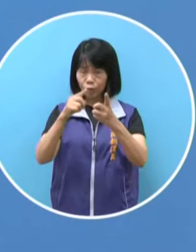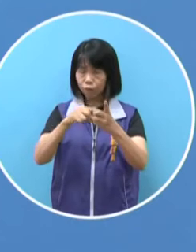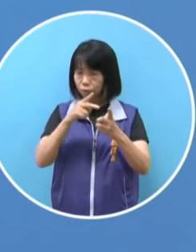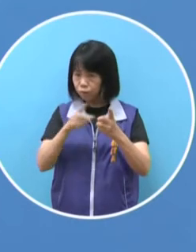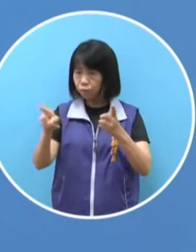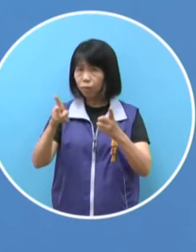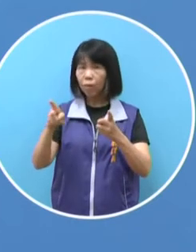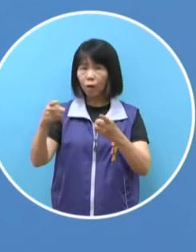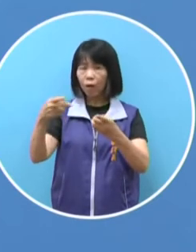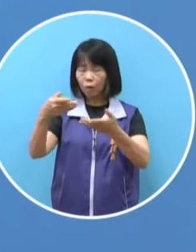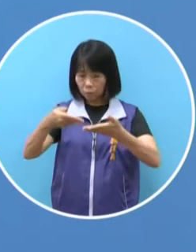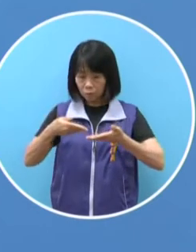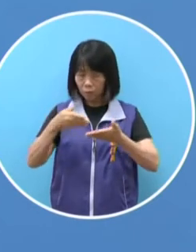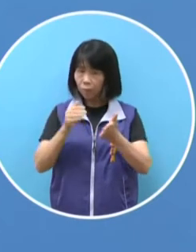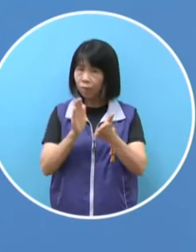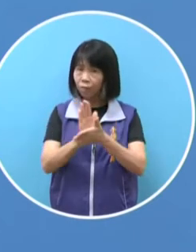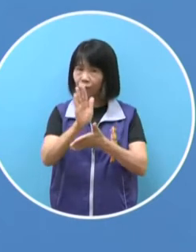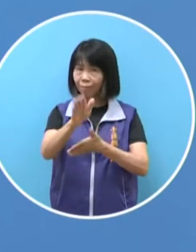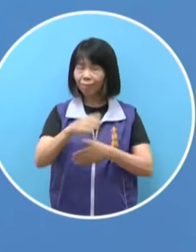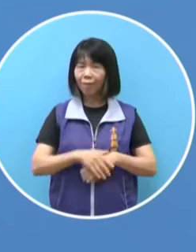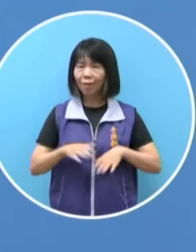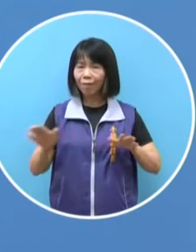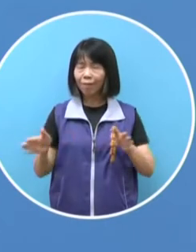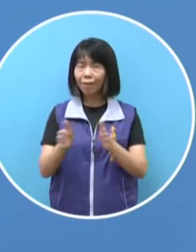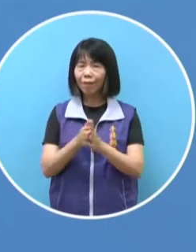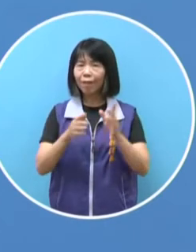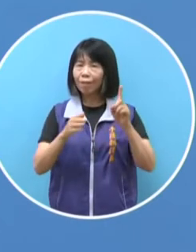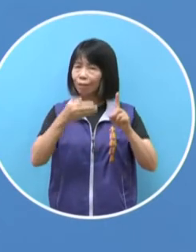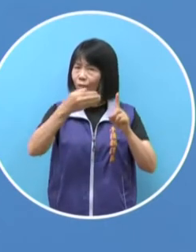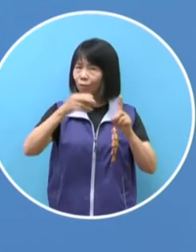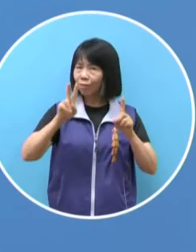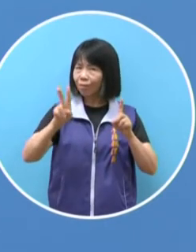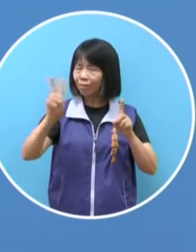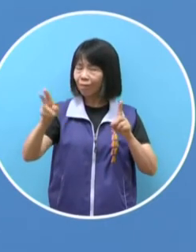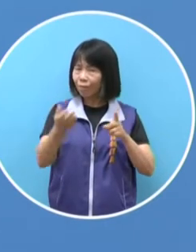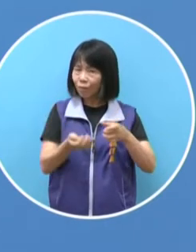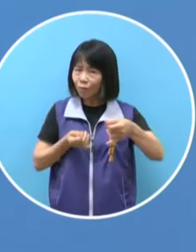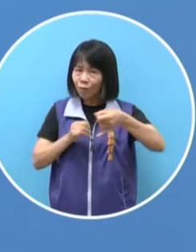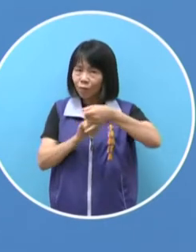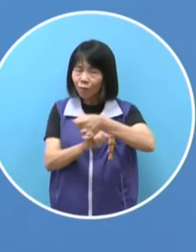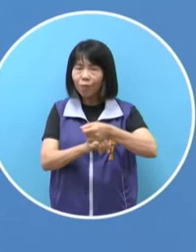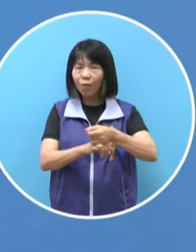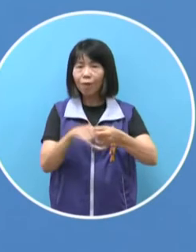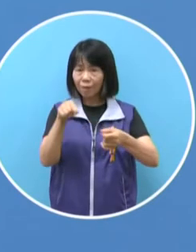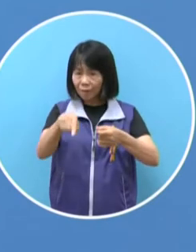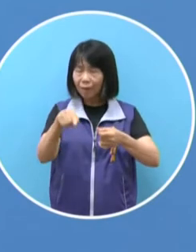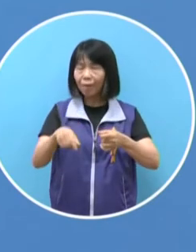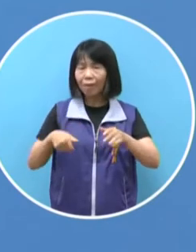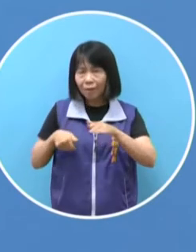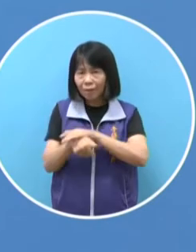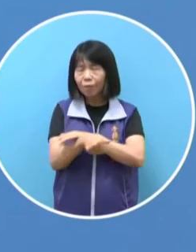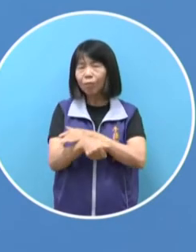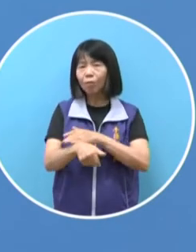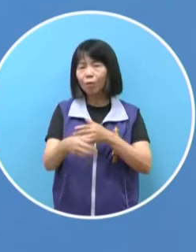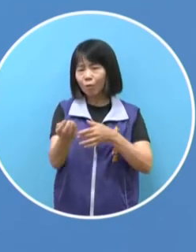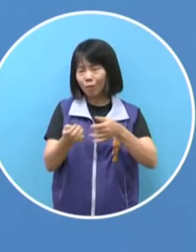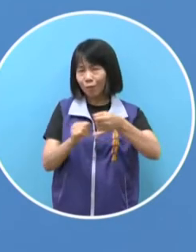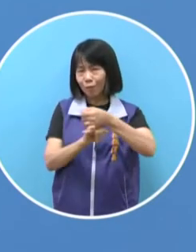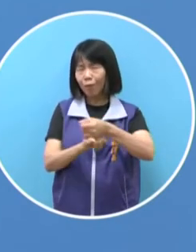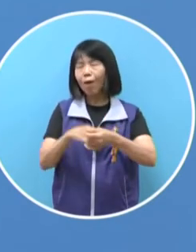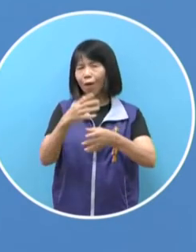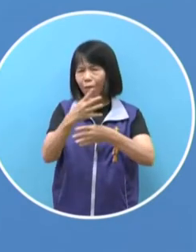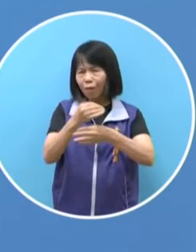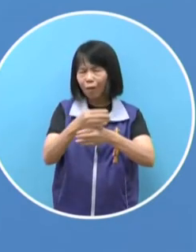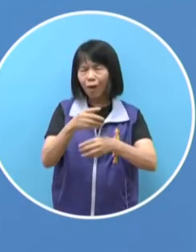简讯之后，那你就可以上1922的预约平台去做预约接种的这个动